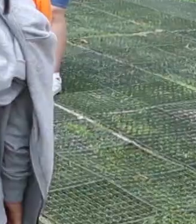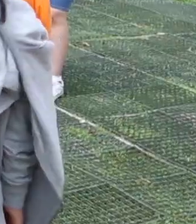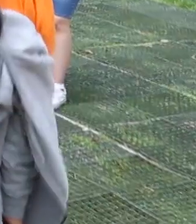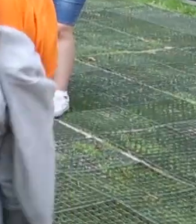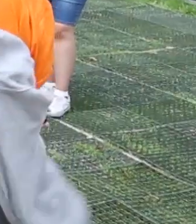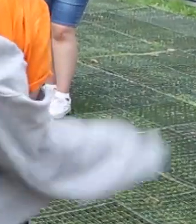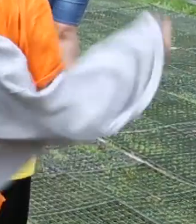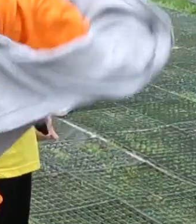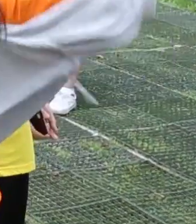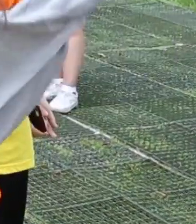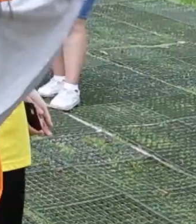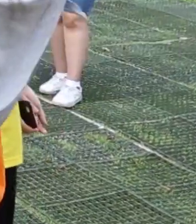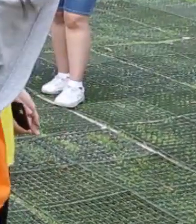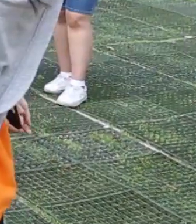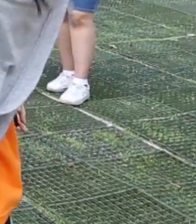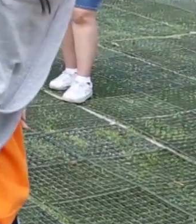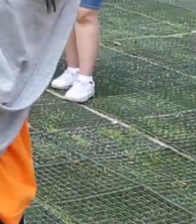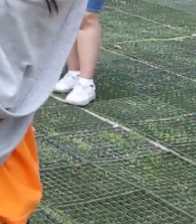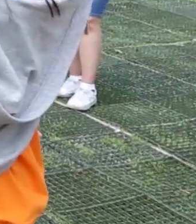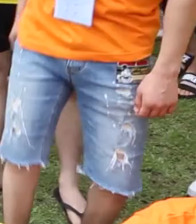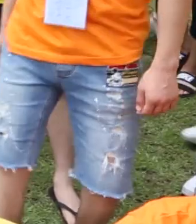오세요.